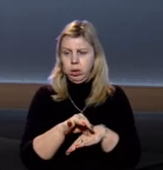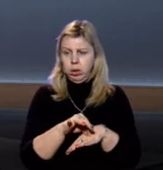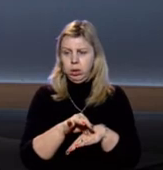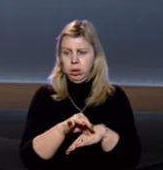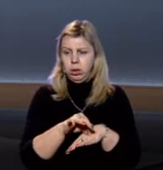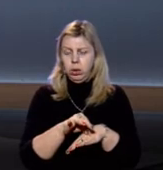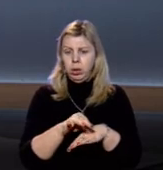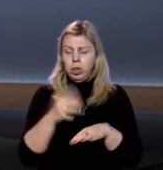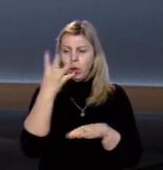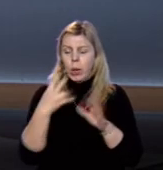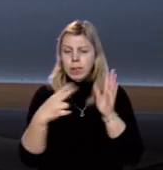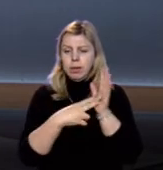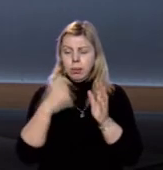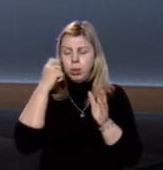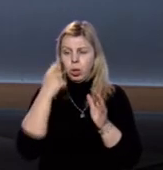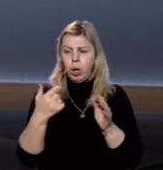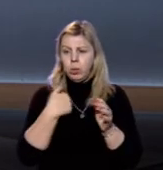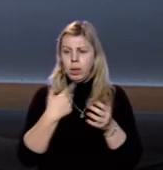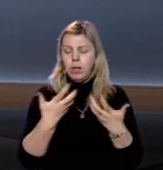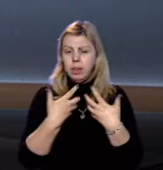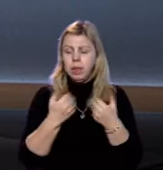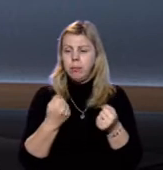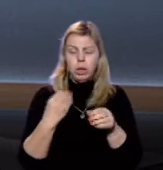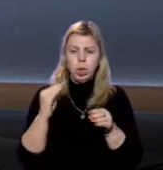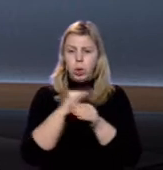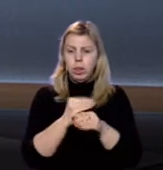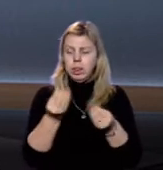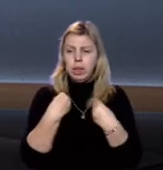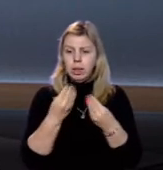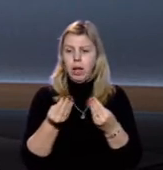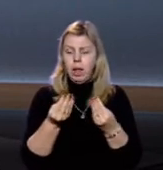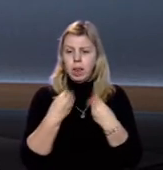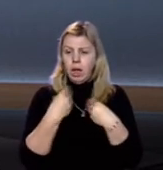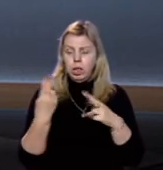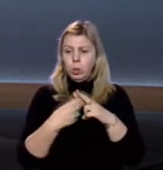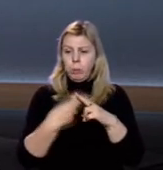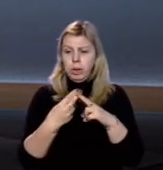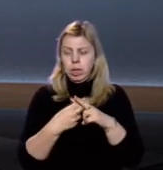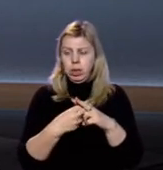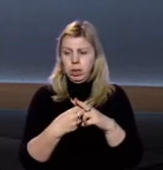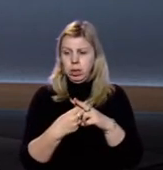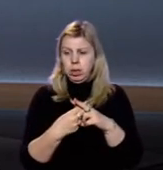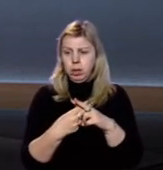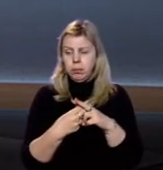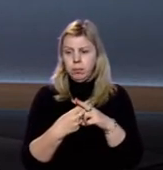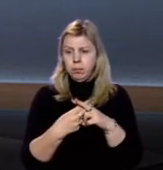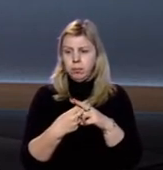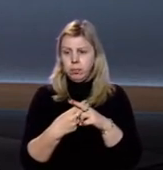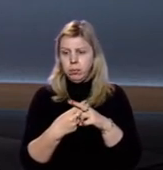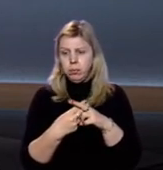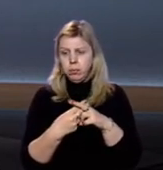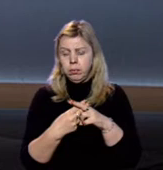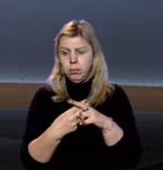Юля, 47 років. І нас зняли, нам не додали тепер субсидію.